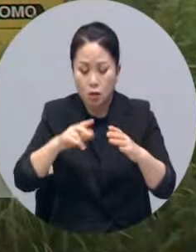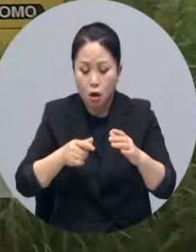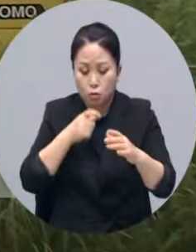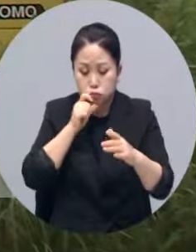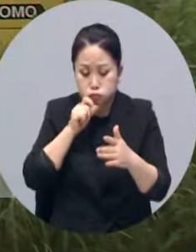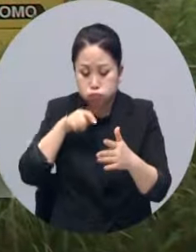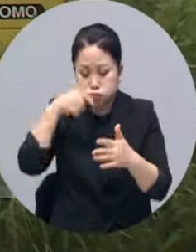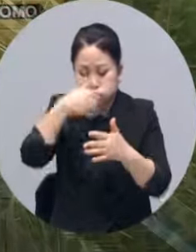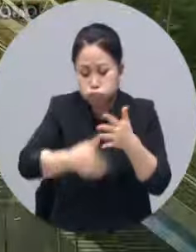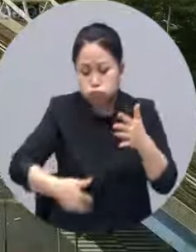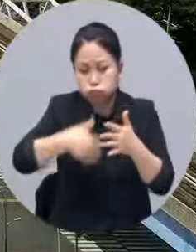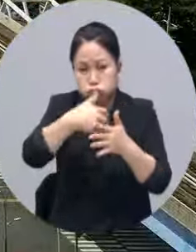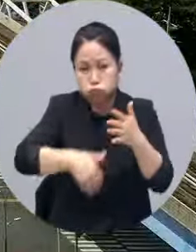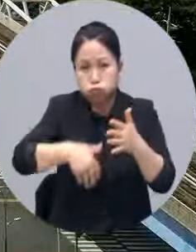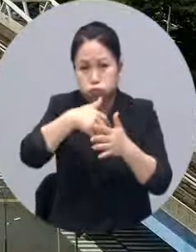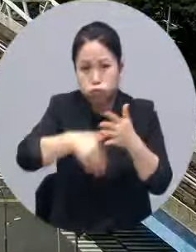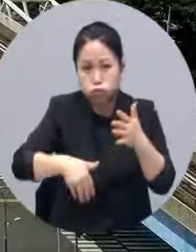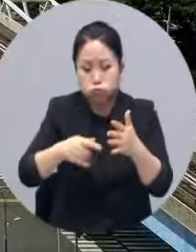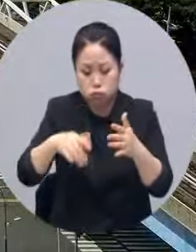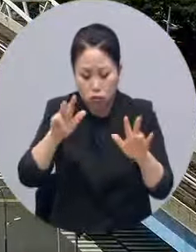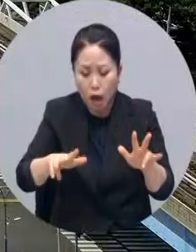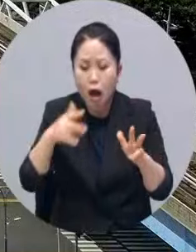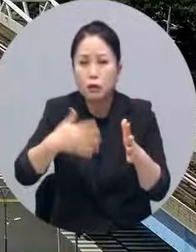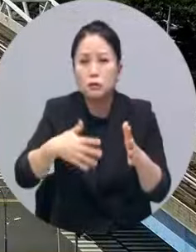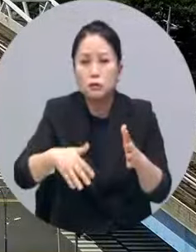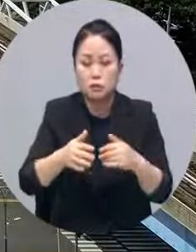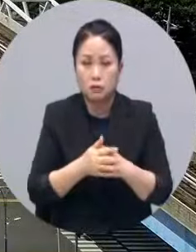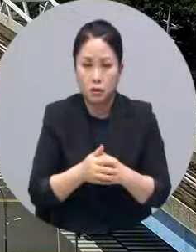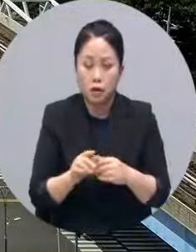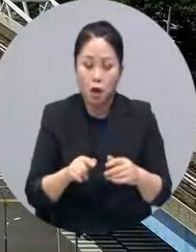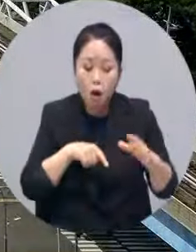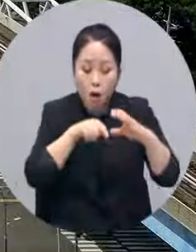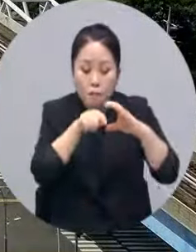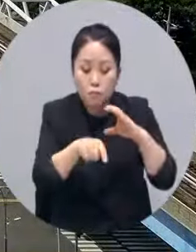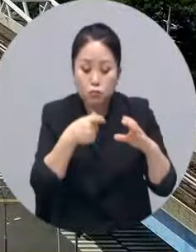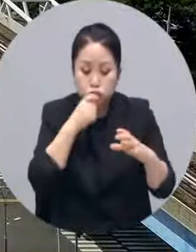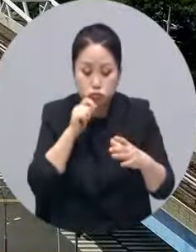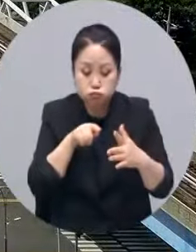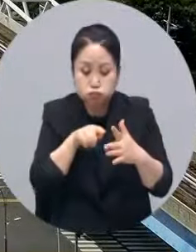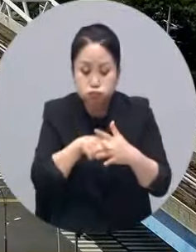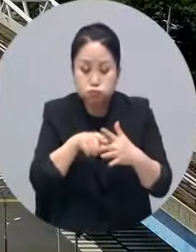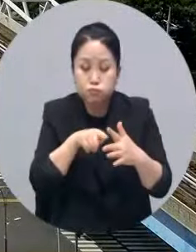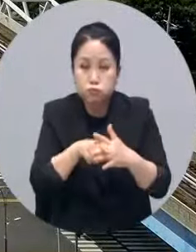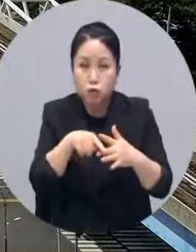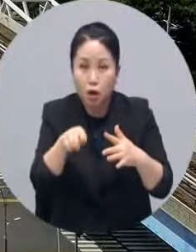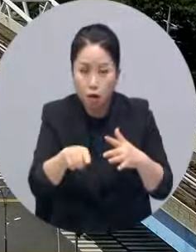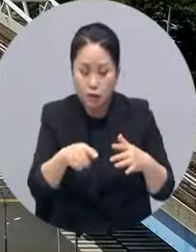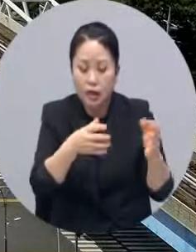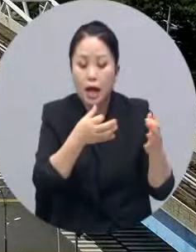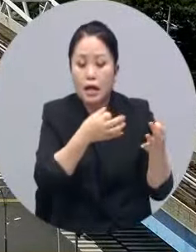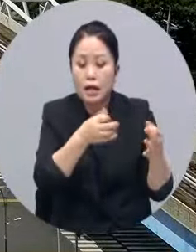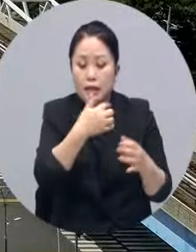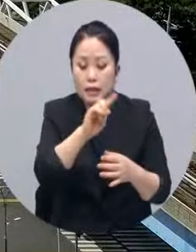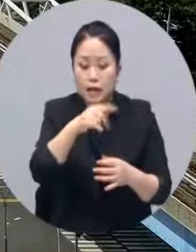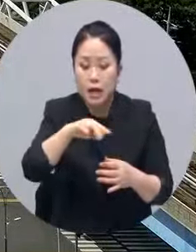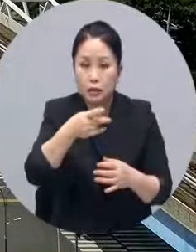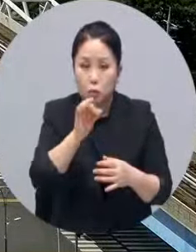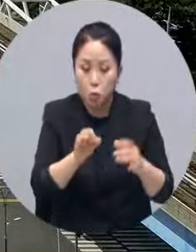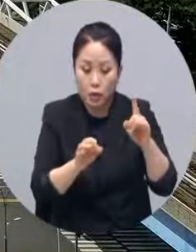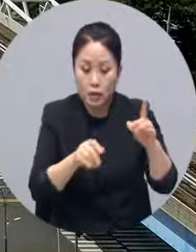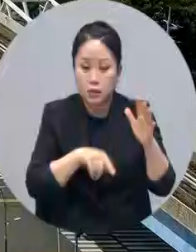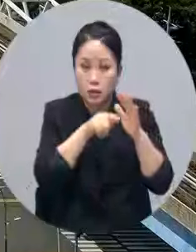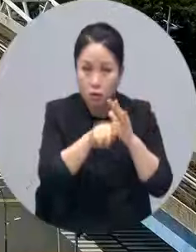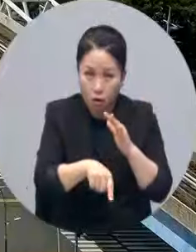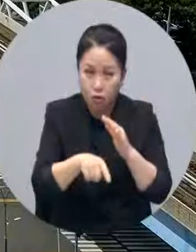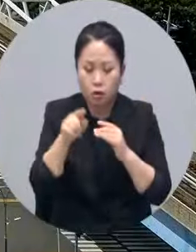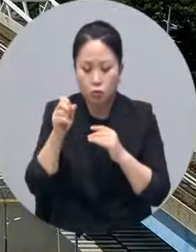결과 확인됐습니다. 누수 지점은 낙동 1터널 내부, 터널 붕괴 복구 지점 인근부터 사상역 쪽